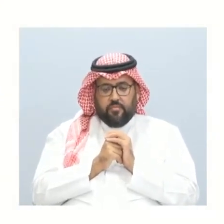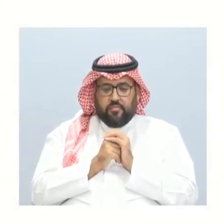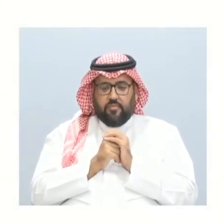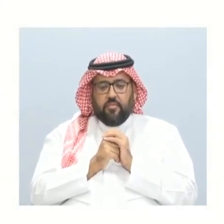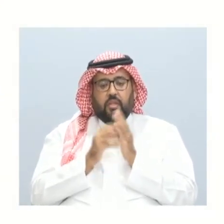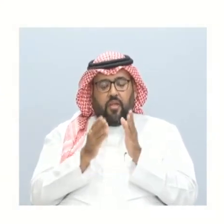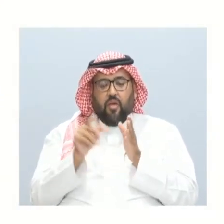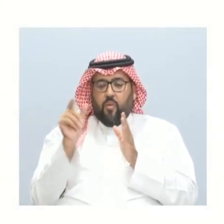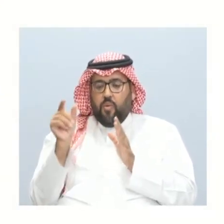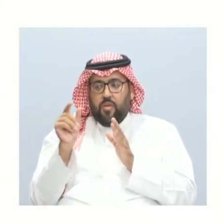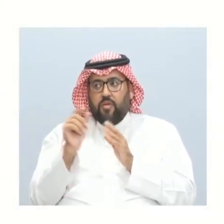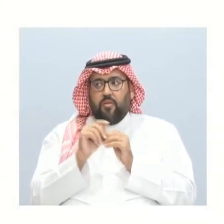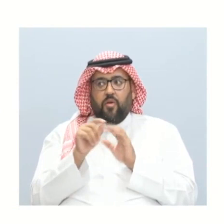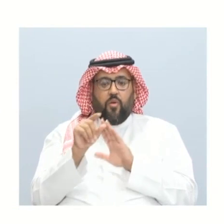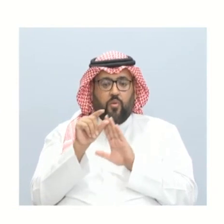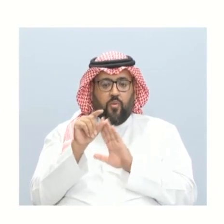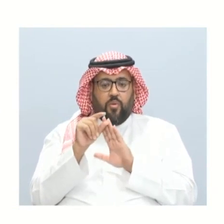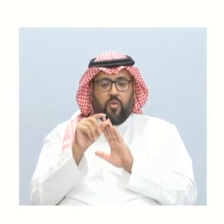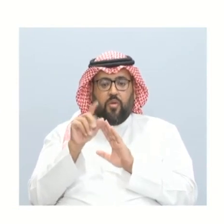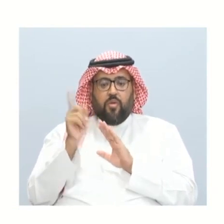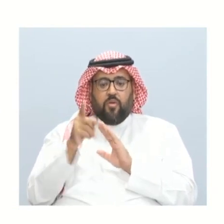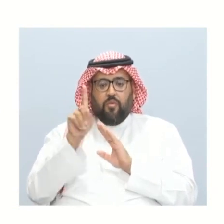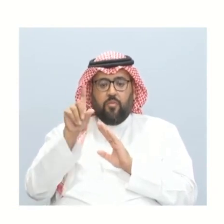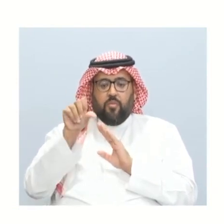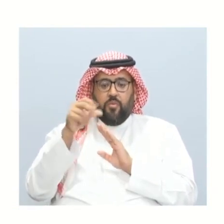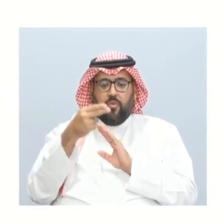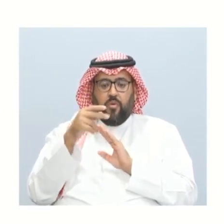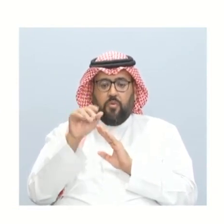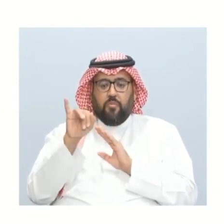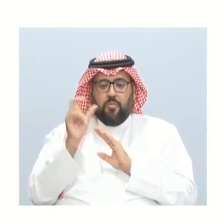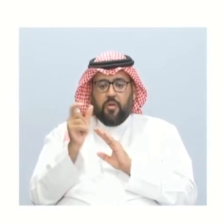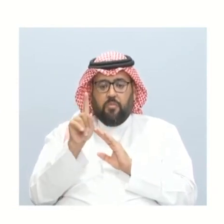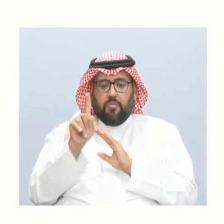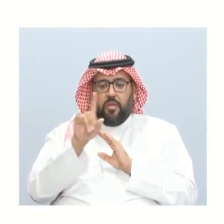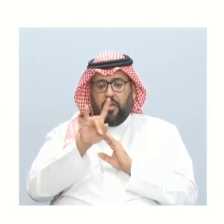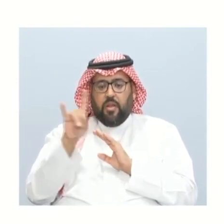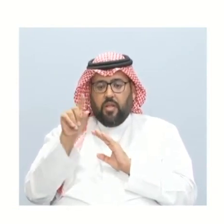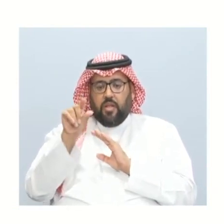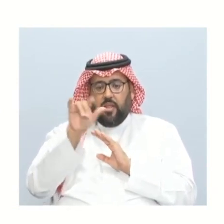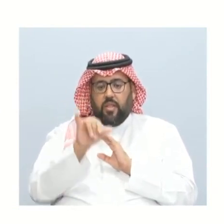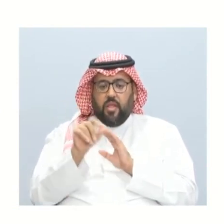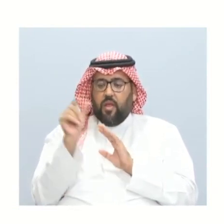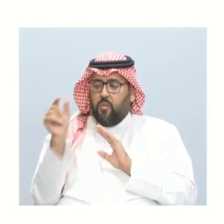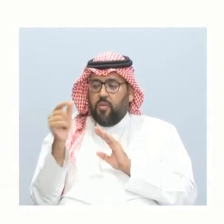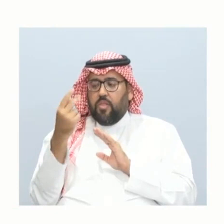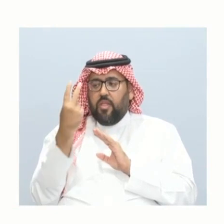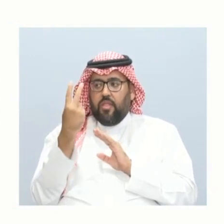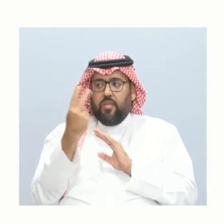في هذه الوحده التي هي بعنوان ربوع من بلاد وهي الوحده الثانيه